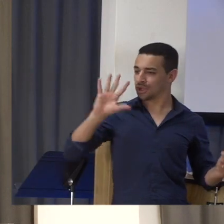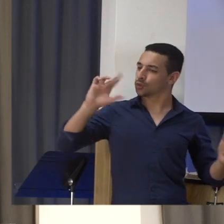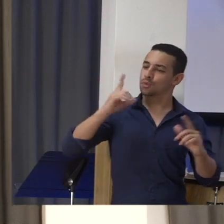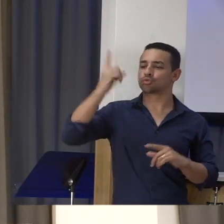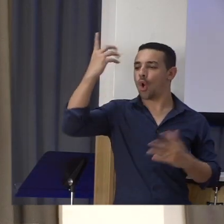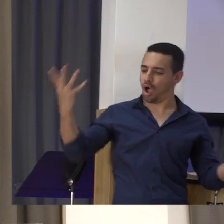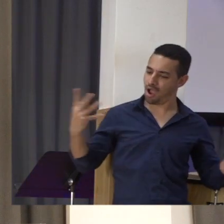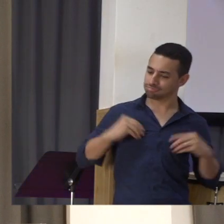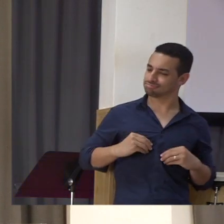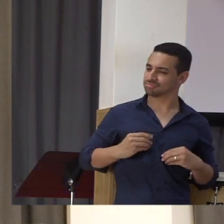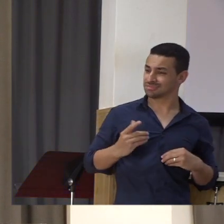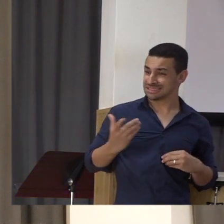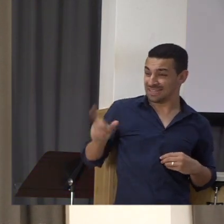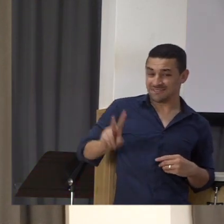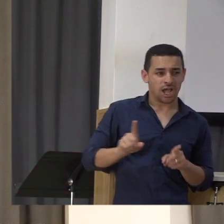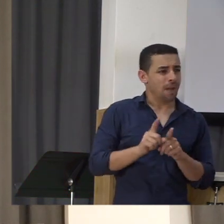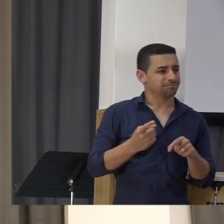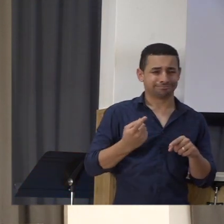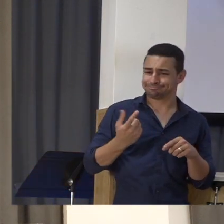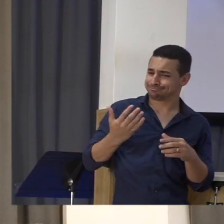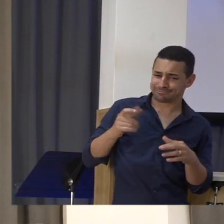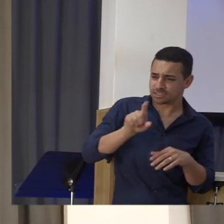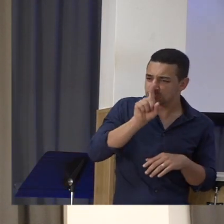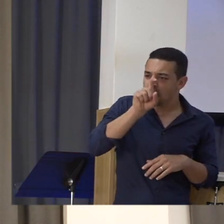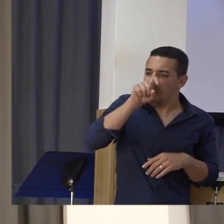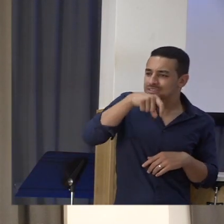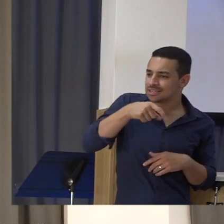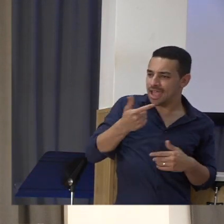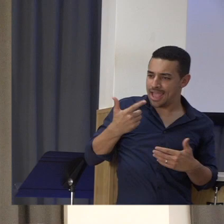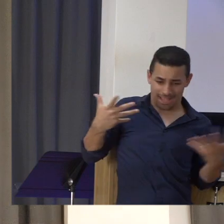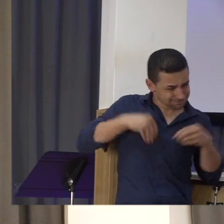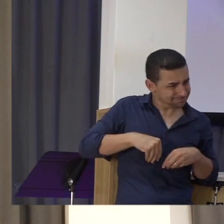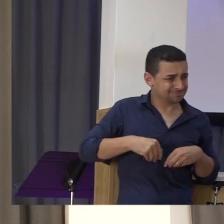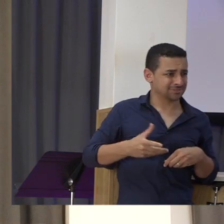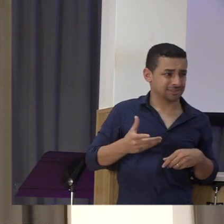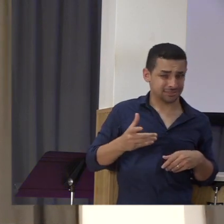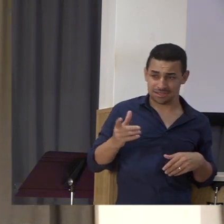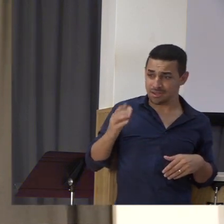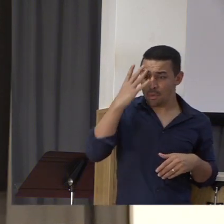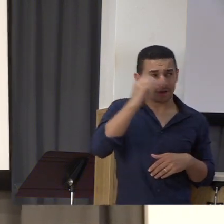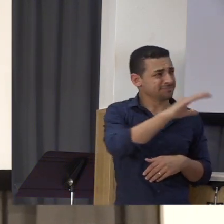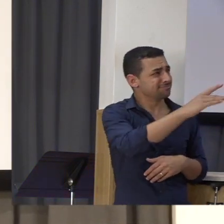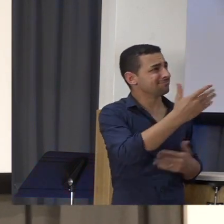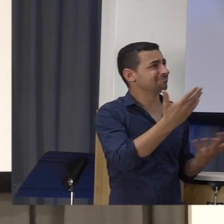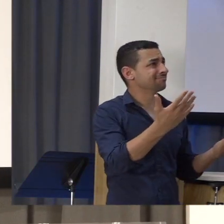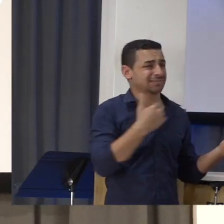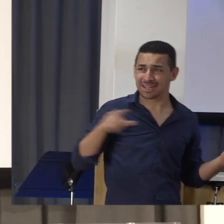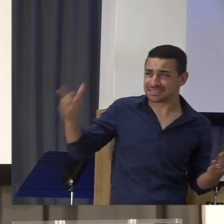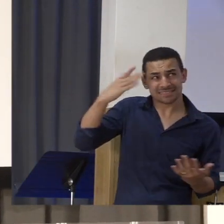savez, c'était un sorcier incarné. Moïse dit à Dieu, j'entends ce que tu me dis.